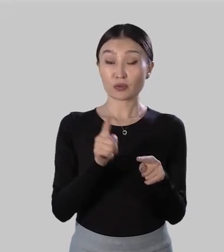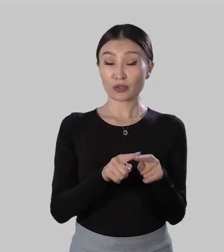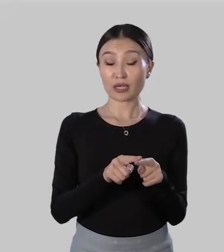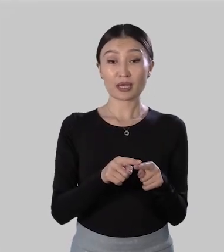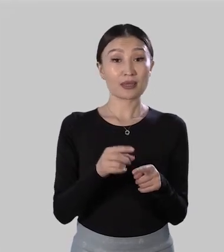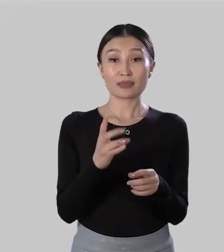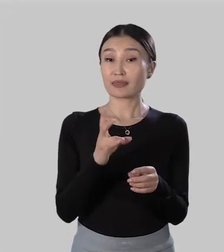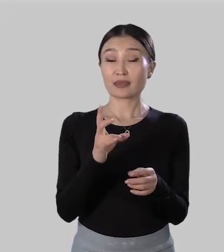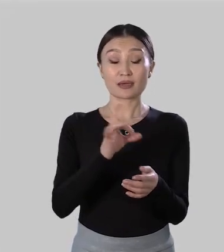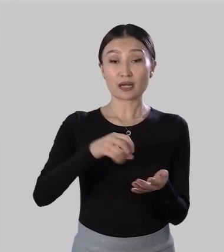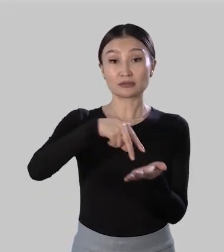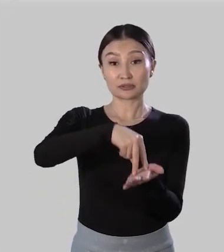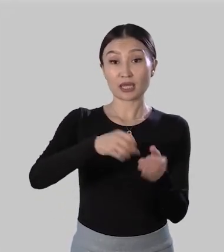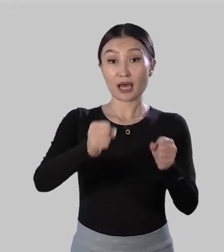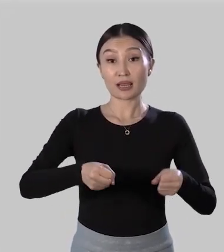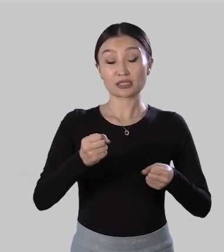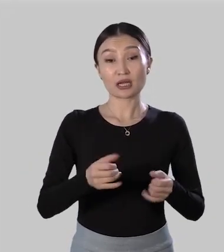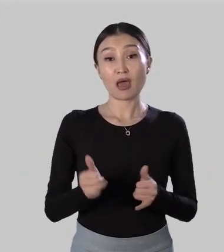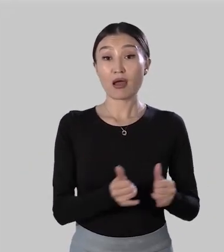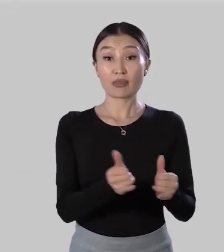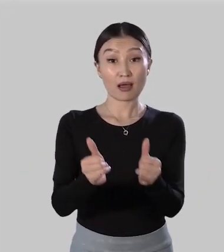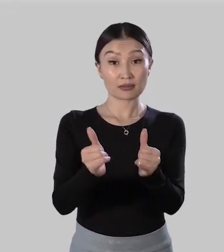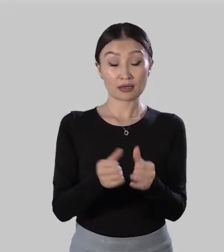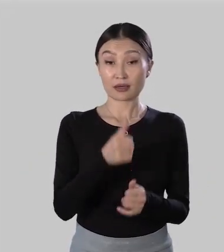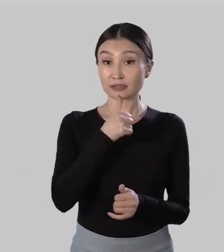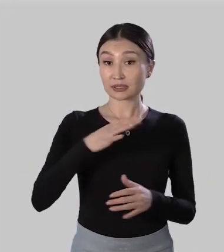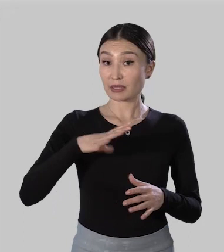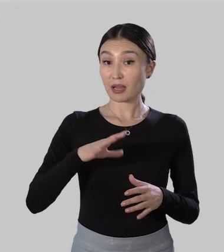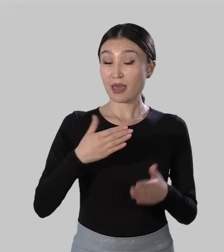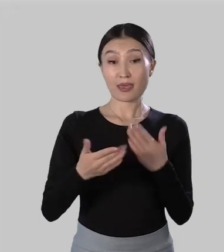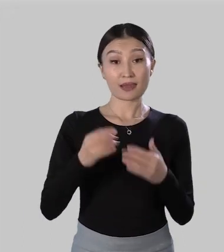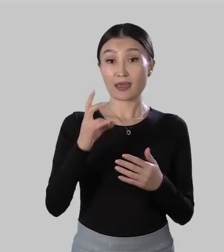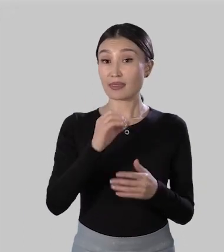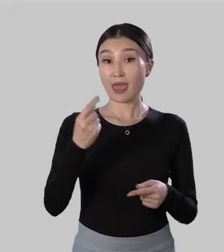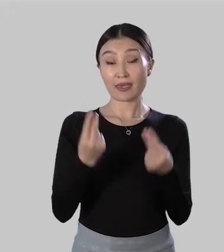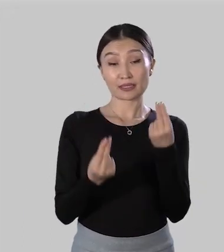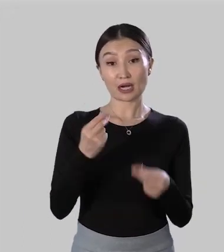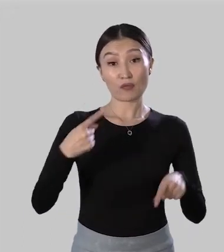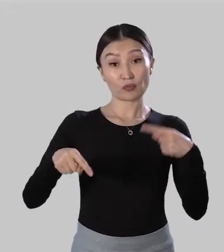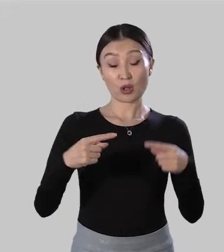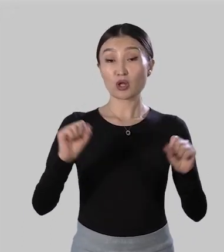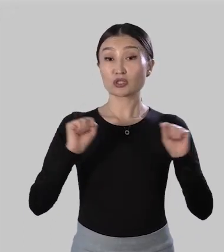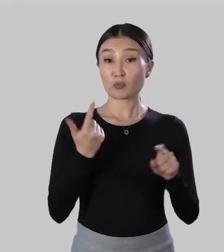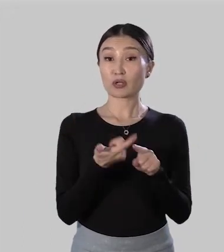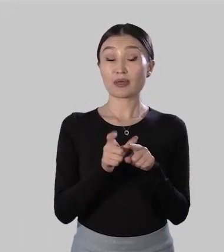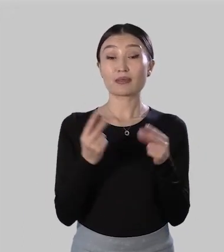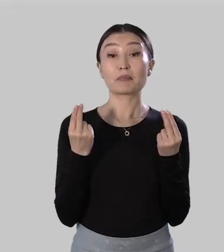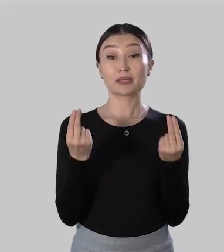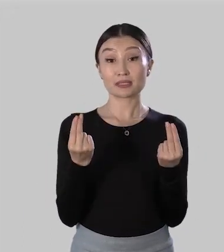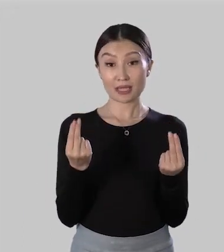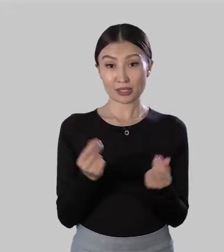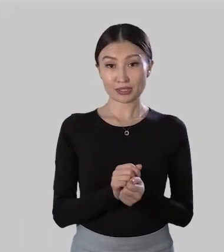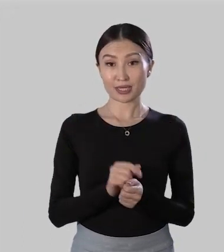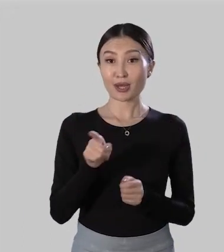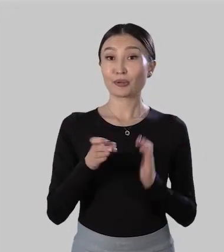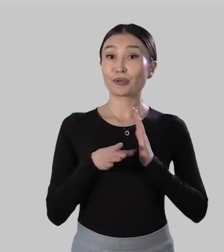не становился на лыжи, не катался на коньках или не играл в футбол. Спорт – это потрясающая